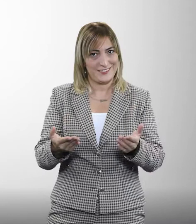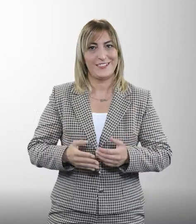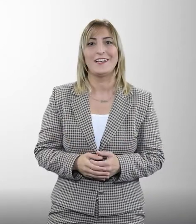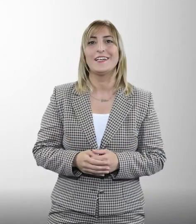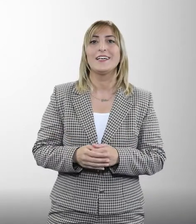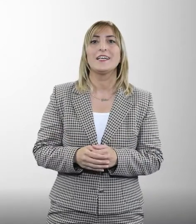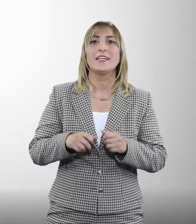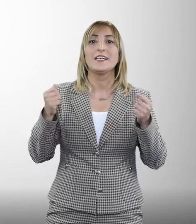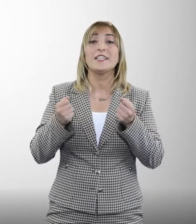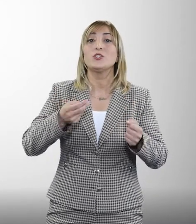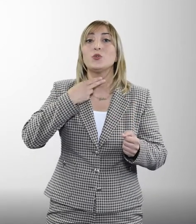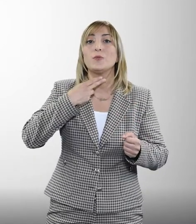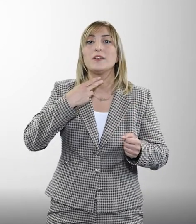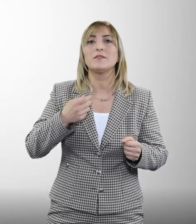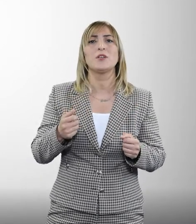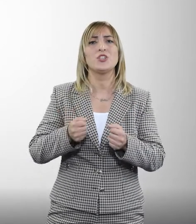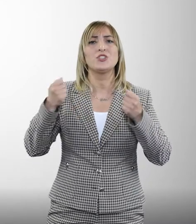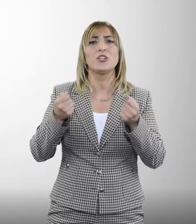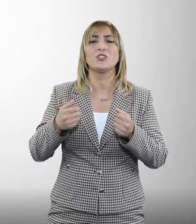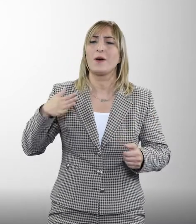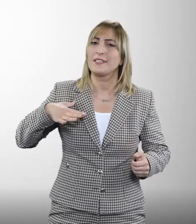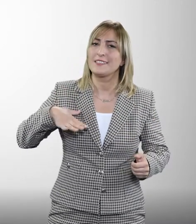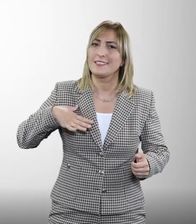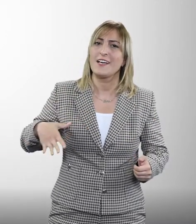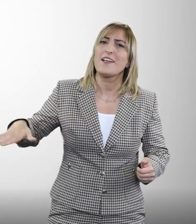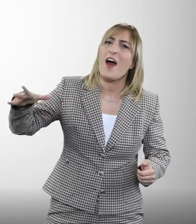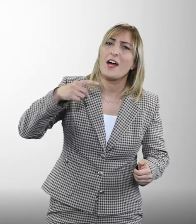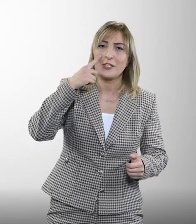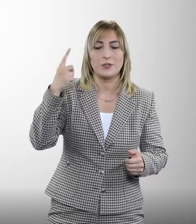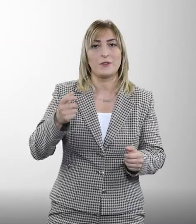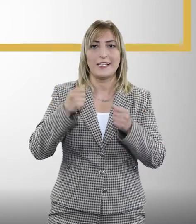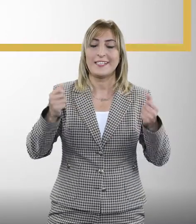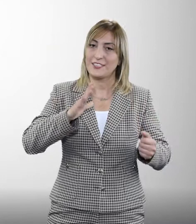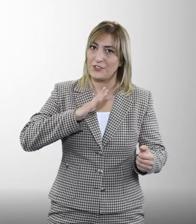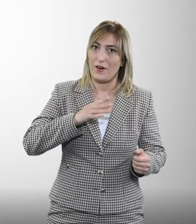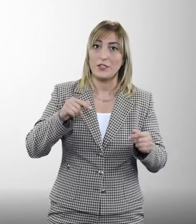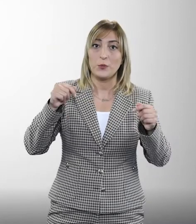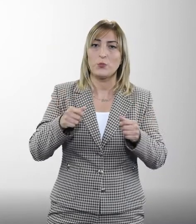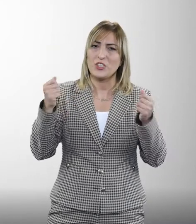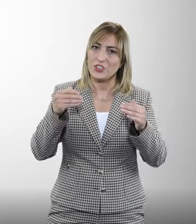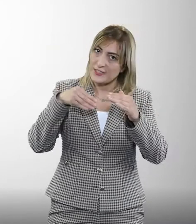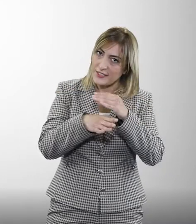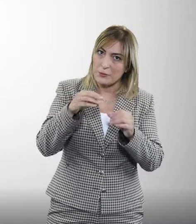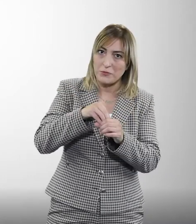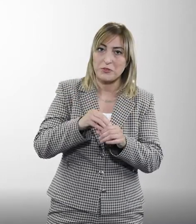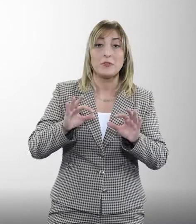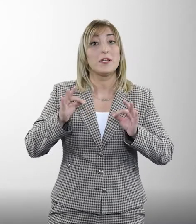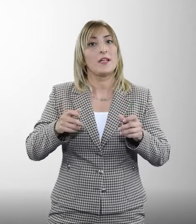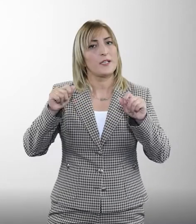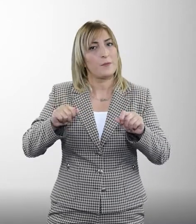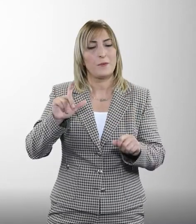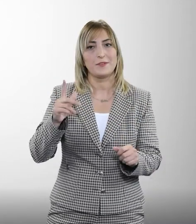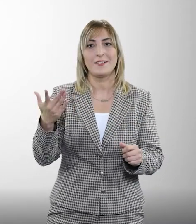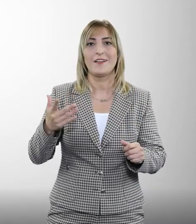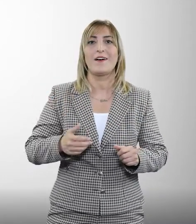programıdır. İş kulüplerinde çalışmak isteyen herkese göre bir iş bulunduğunu, o işe girebilmek için neler